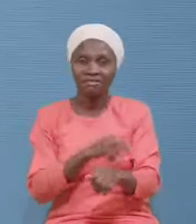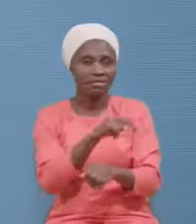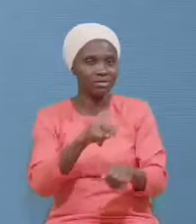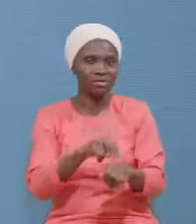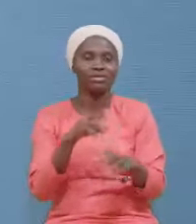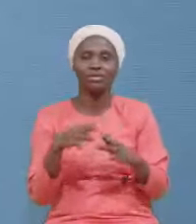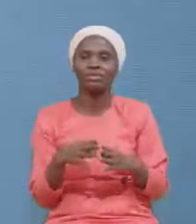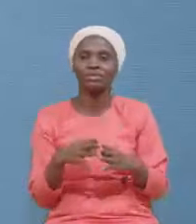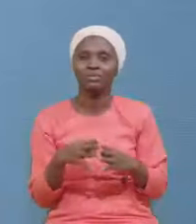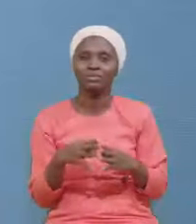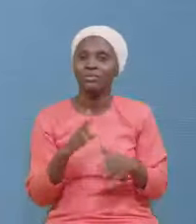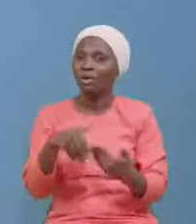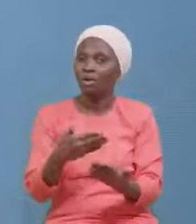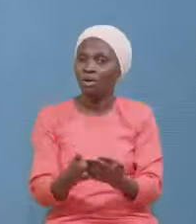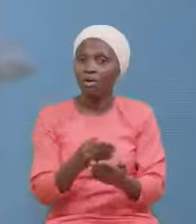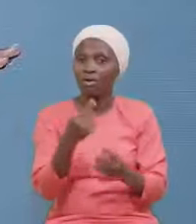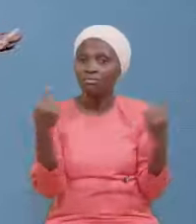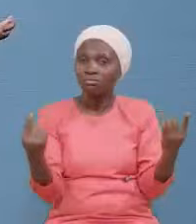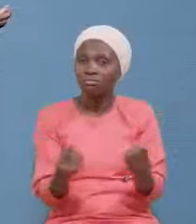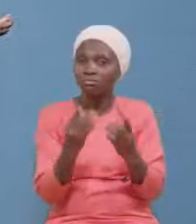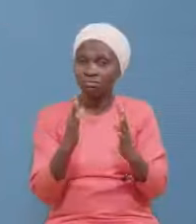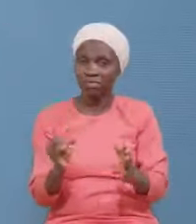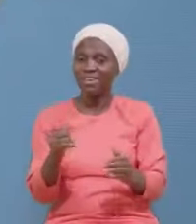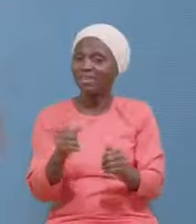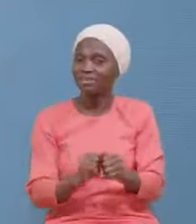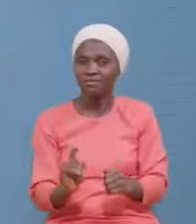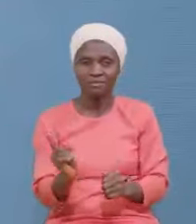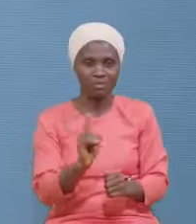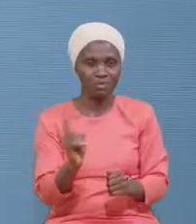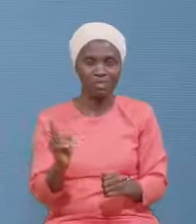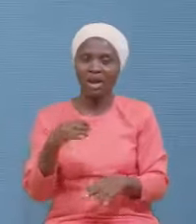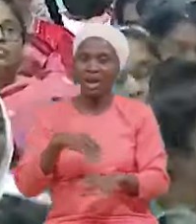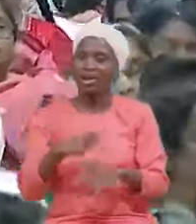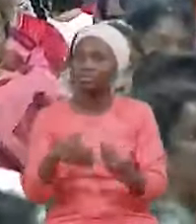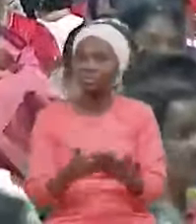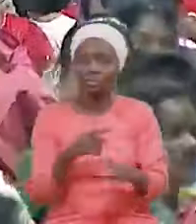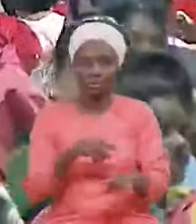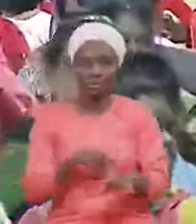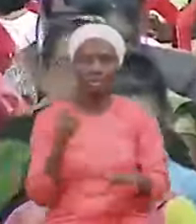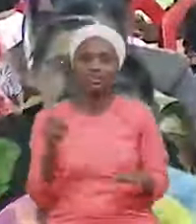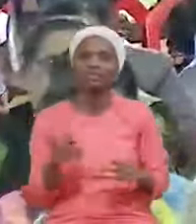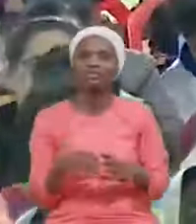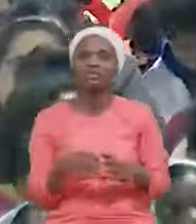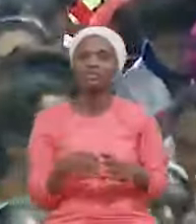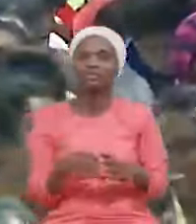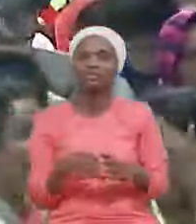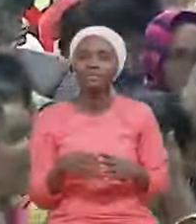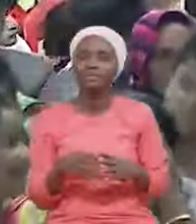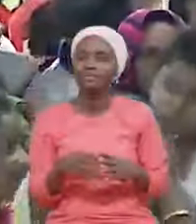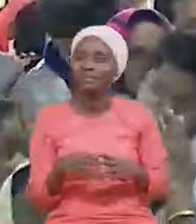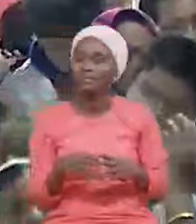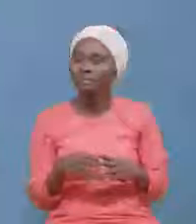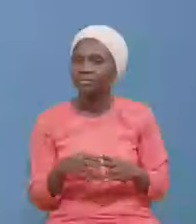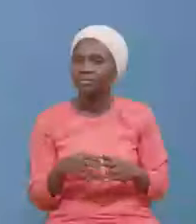desamulo evvaraina paapuluga unnappudiki. All sinners everywhere at all times. Anni kaalamulalo ekkada evaru paapuluga unna